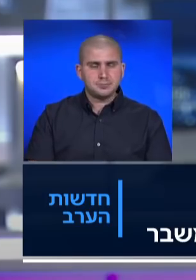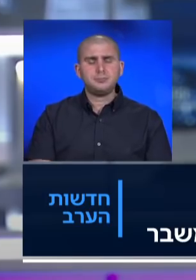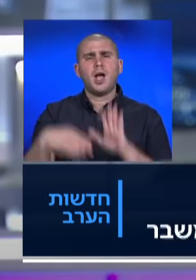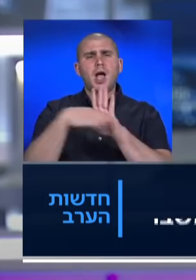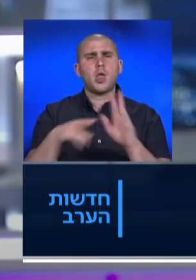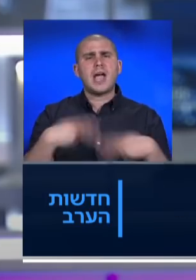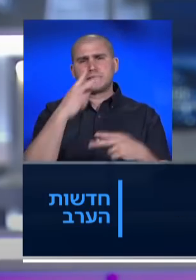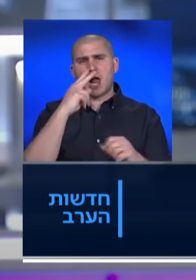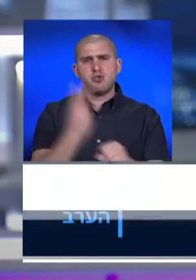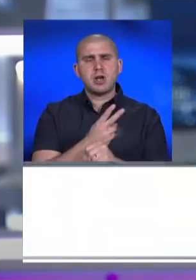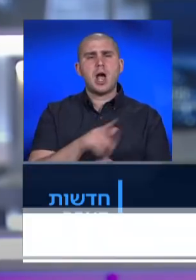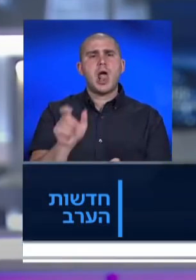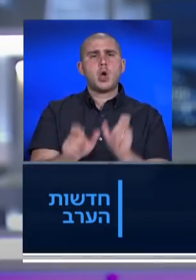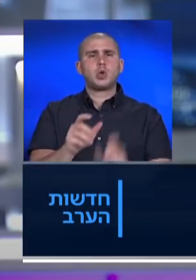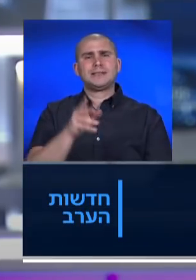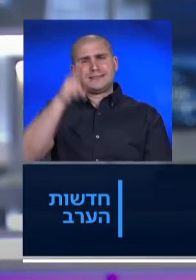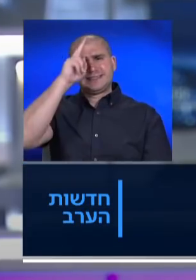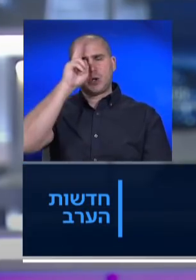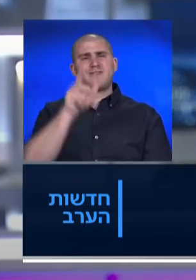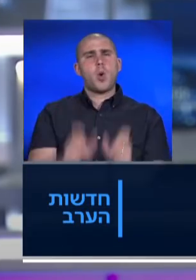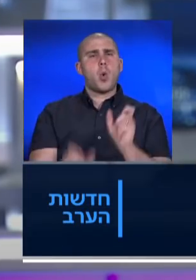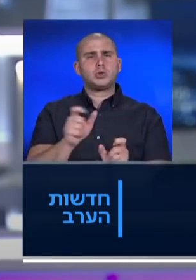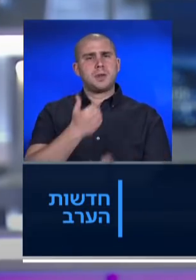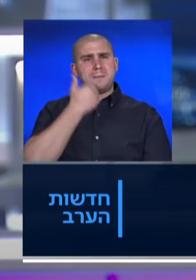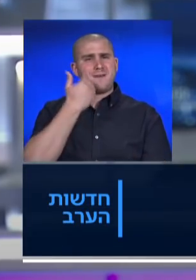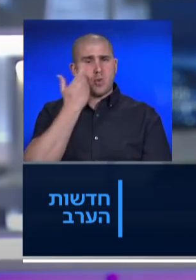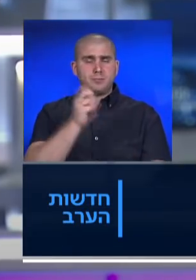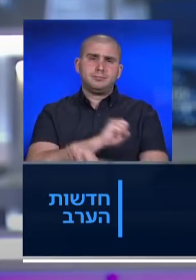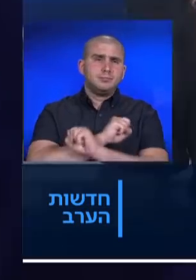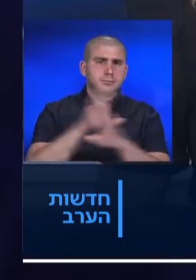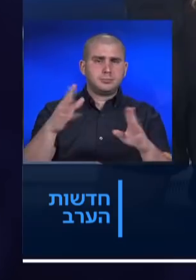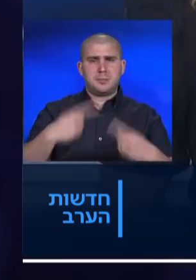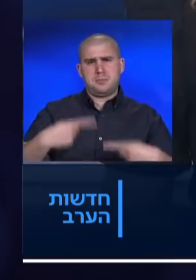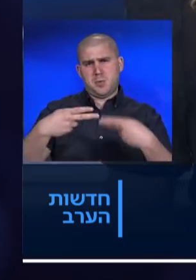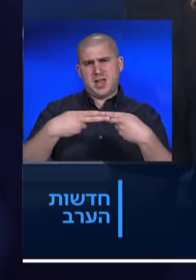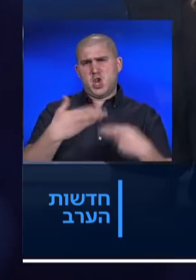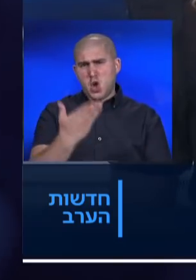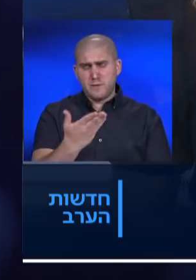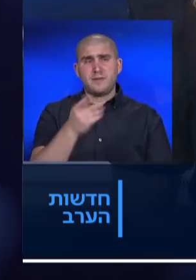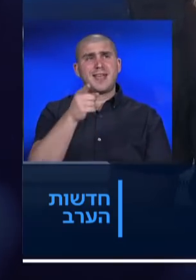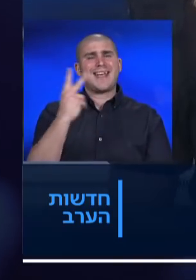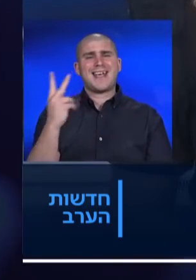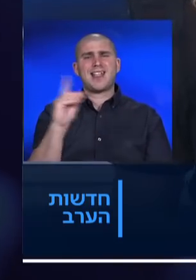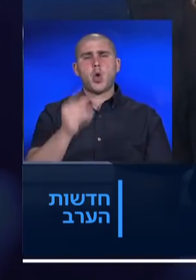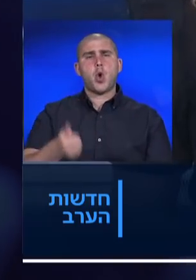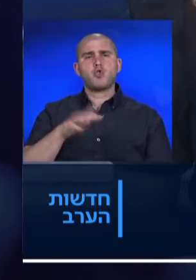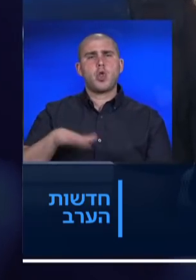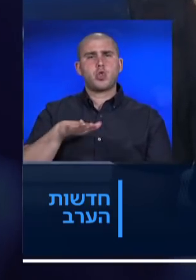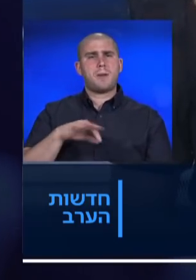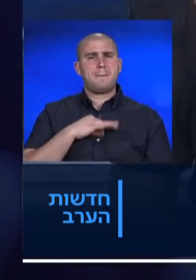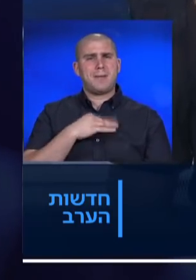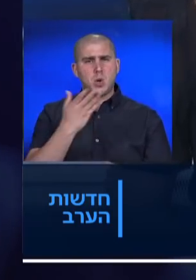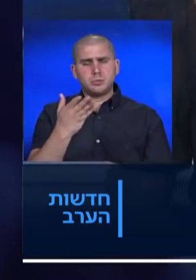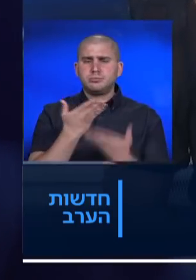לאוכלוסיות בסיכון ולאוכלוסיות של המבוגרים התפרסמו ביממה הקרובה, ועד כתידו ראש תחום הבריאות שלנו חושפת כאן הערב